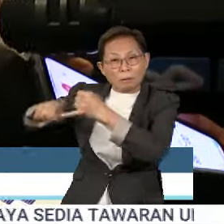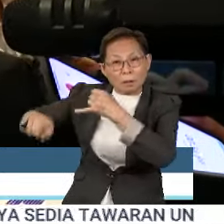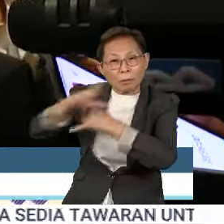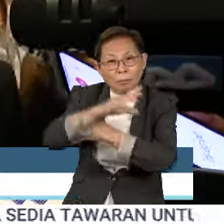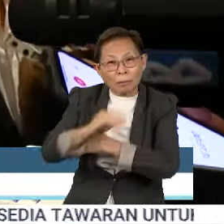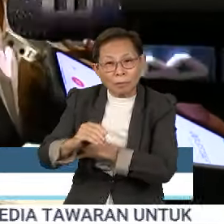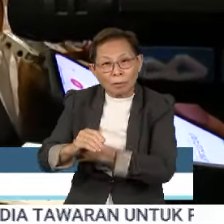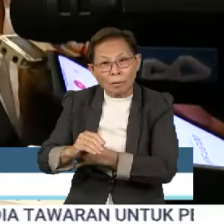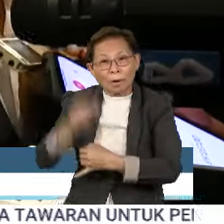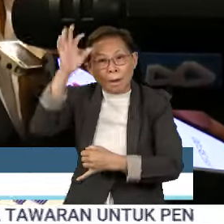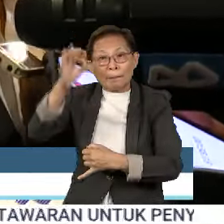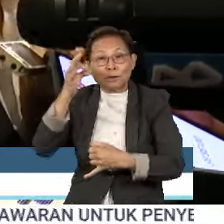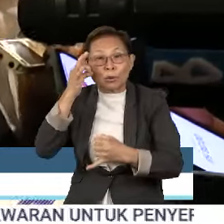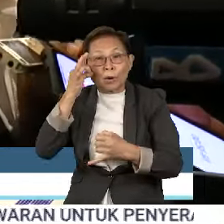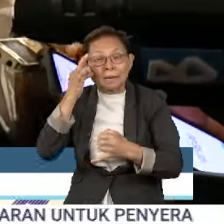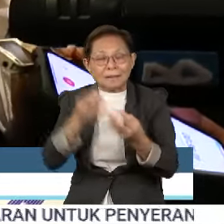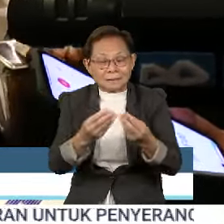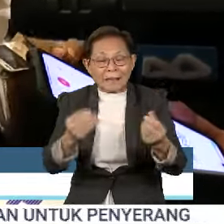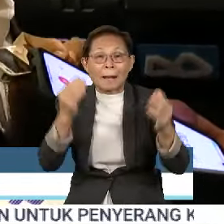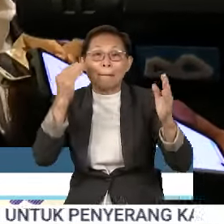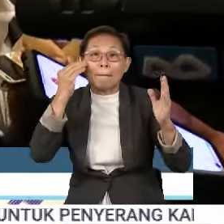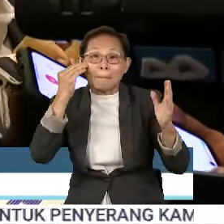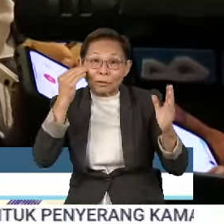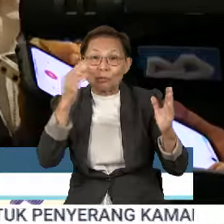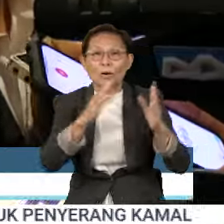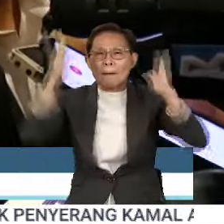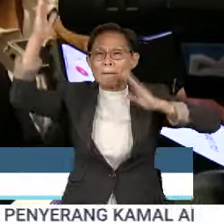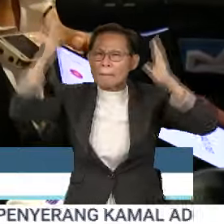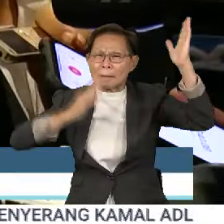penubuhan persekutuan tanah Melayu, Malaysia.